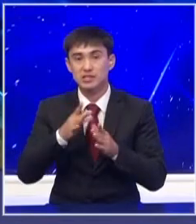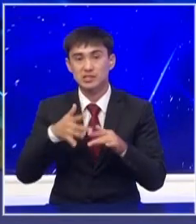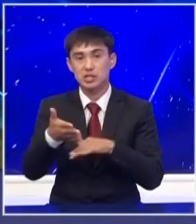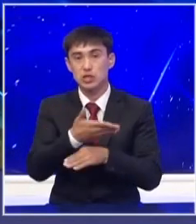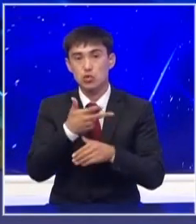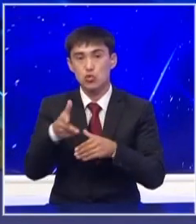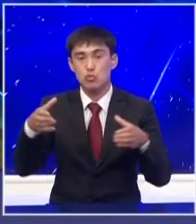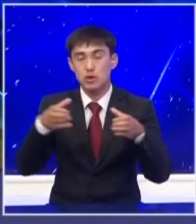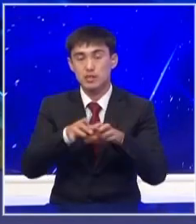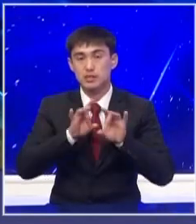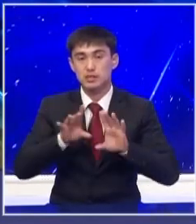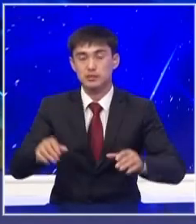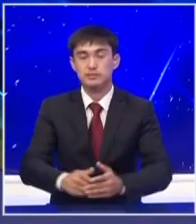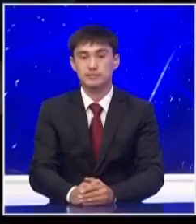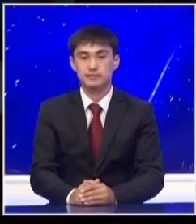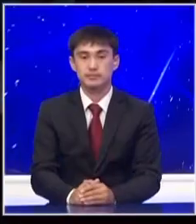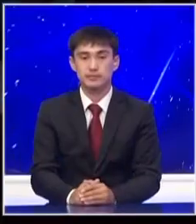нашей съемочной группой.